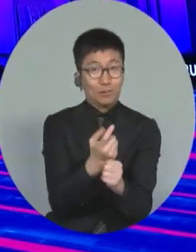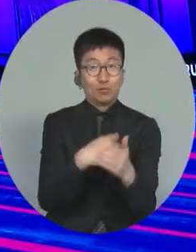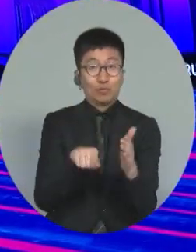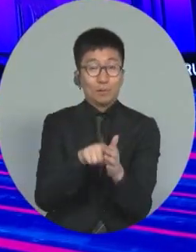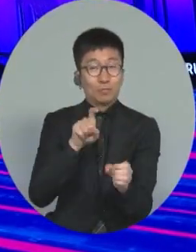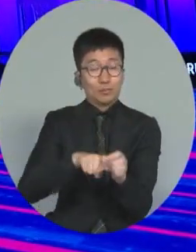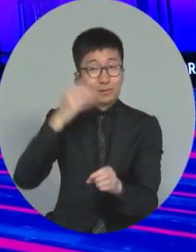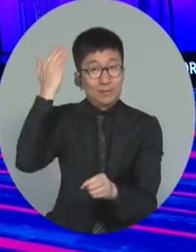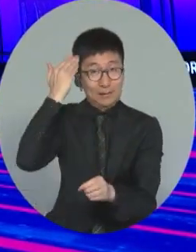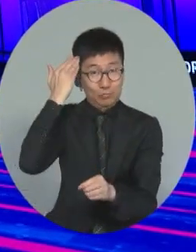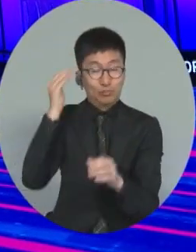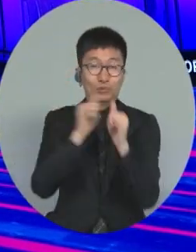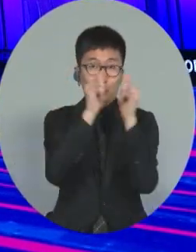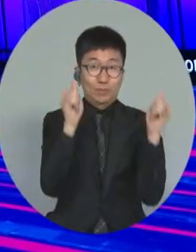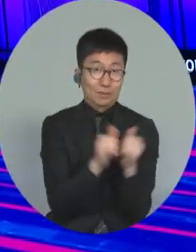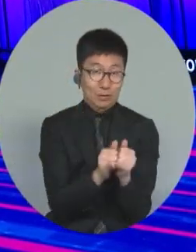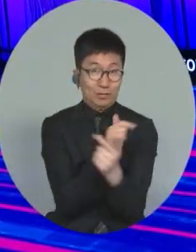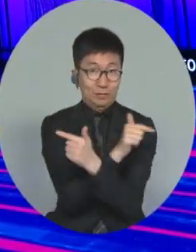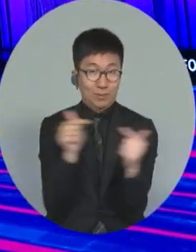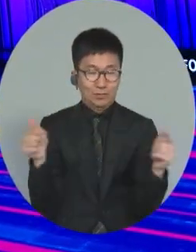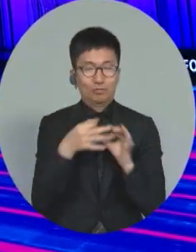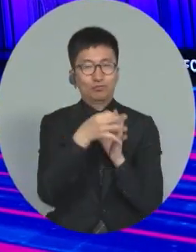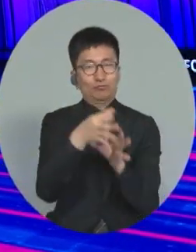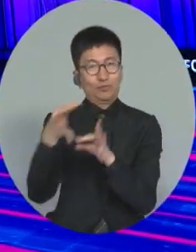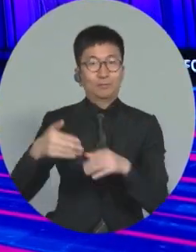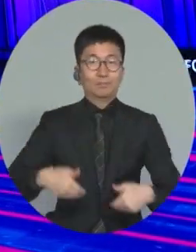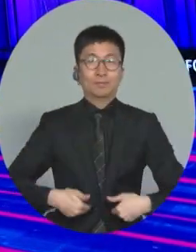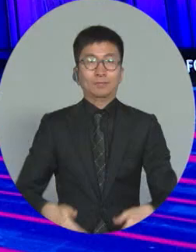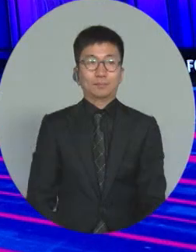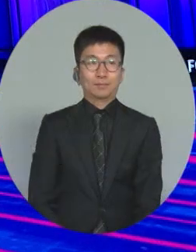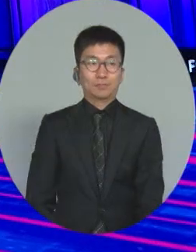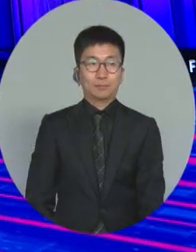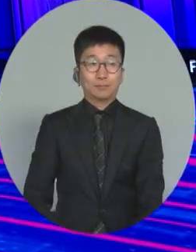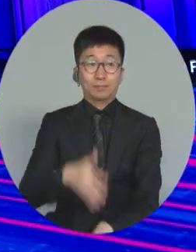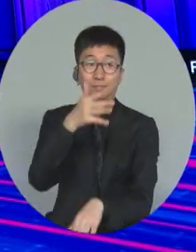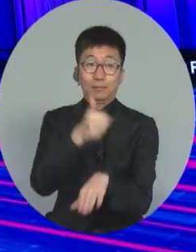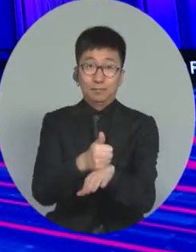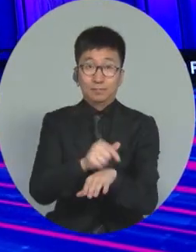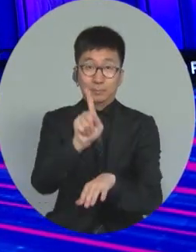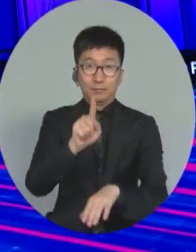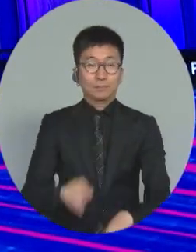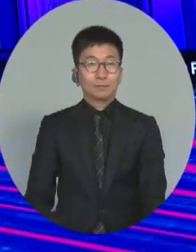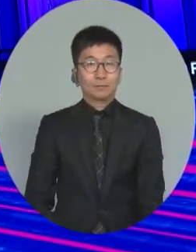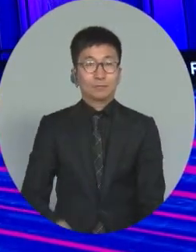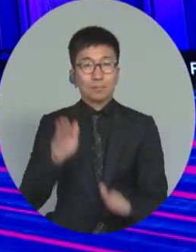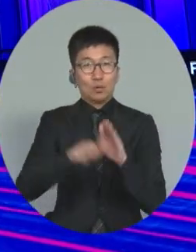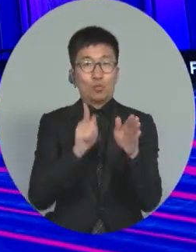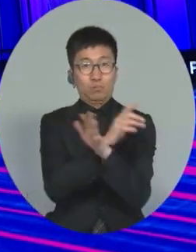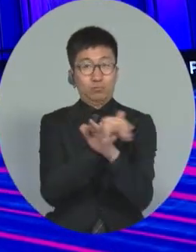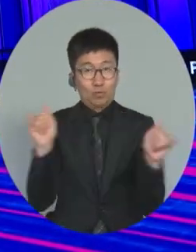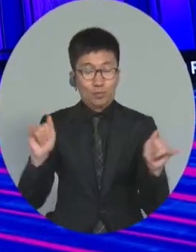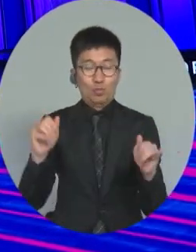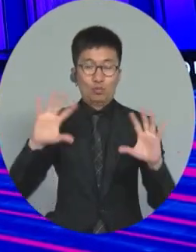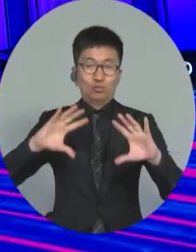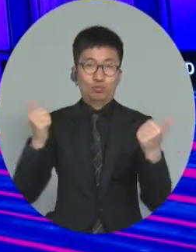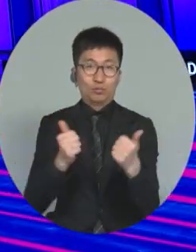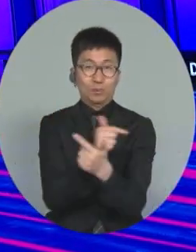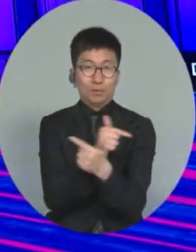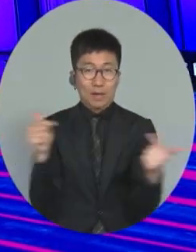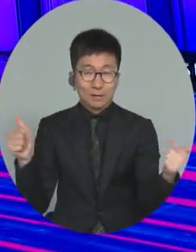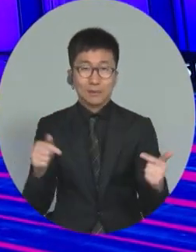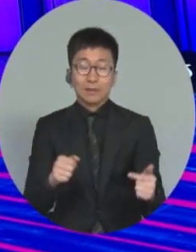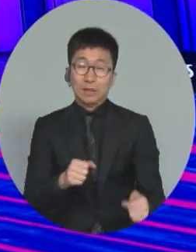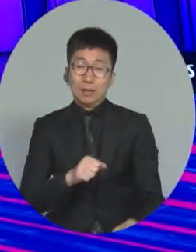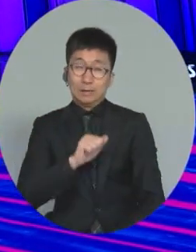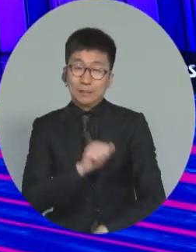대한 투자도 소홀해서는 안됩니다 마지막으로 사회와 국회의 성과 평가